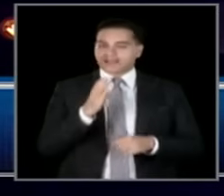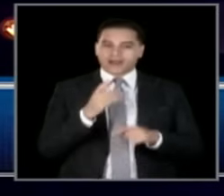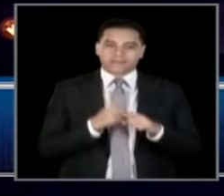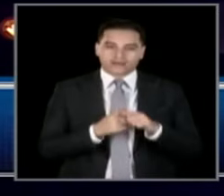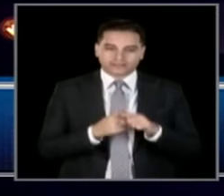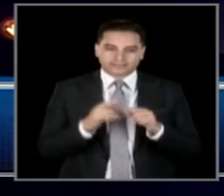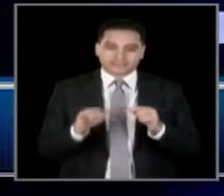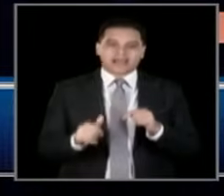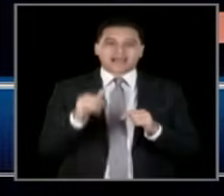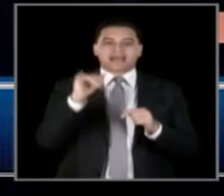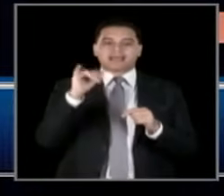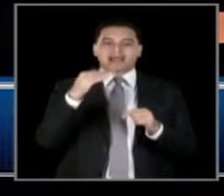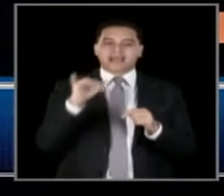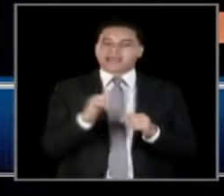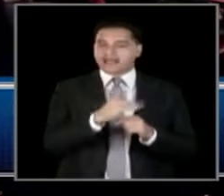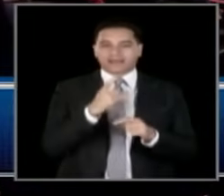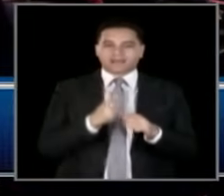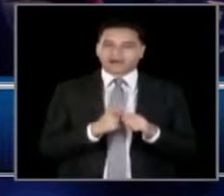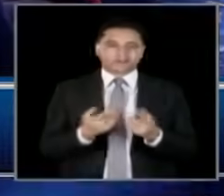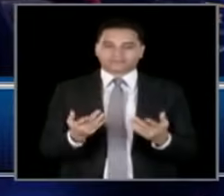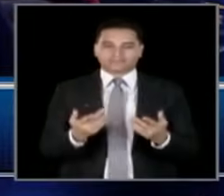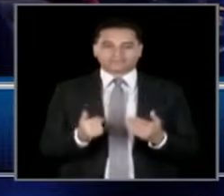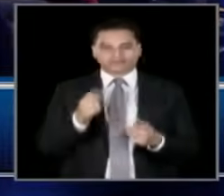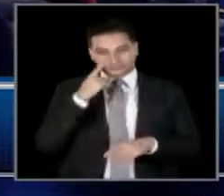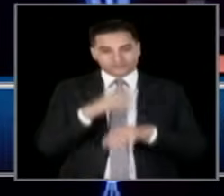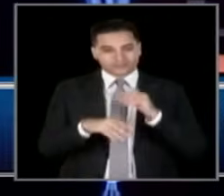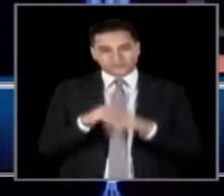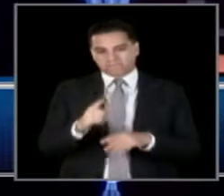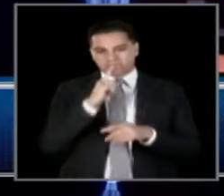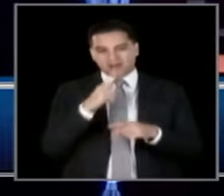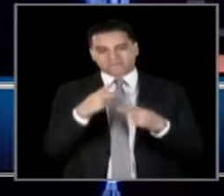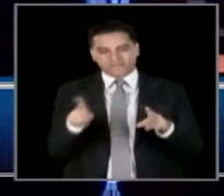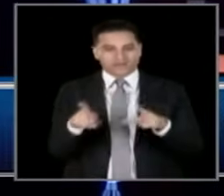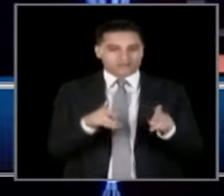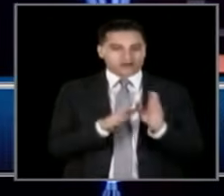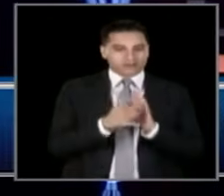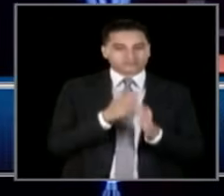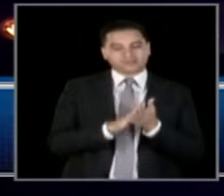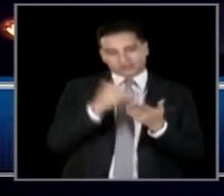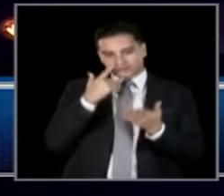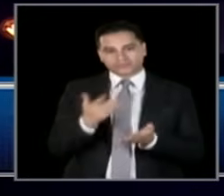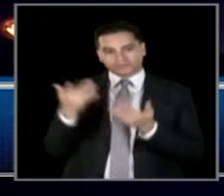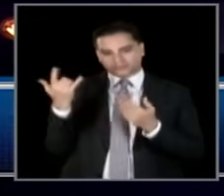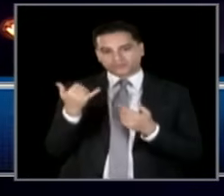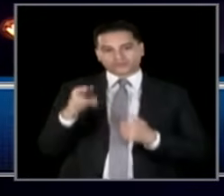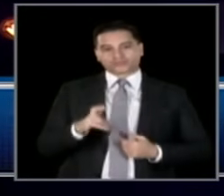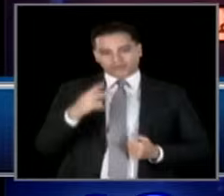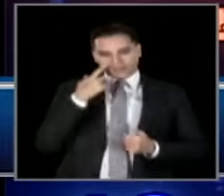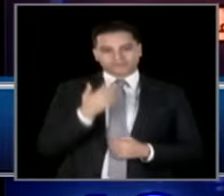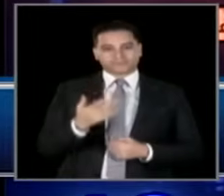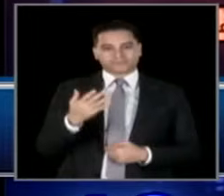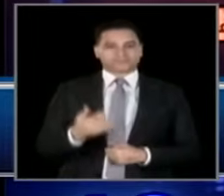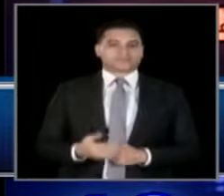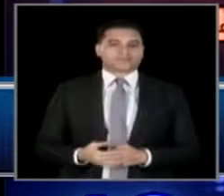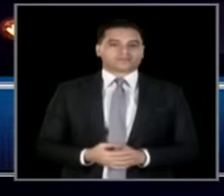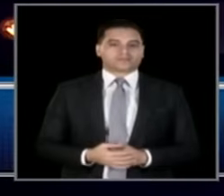يحيى إجابة خاطئة. بما إن المباراة حسمت فأنا هسهل لك المأمورية. اسمها حاجة